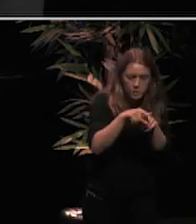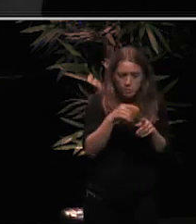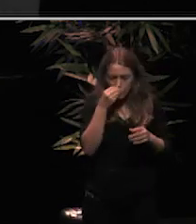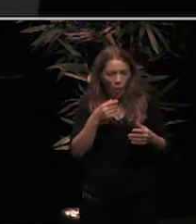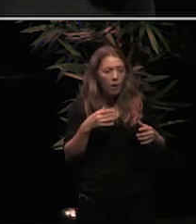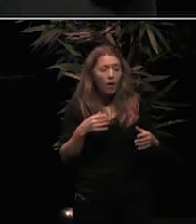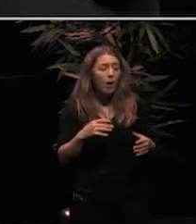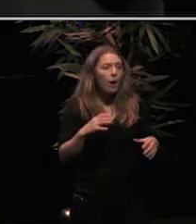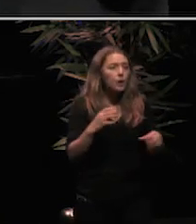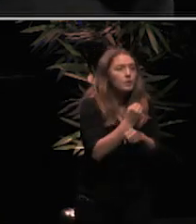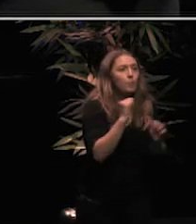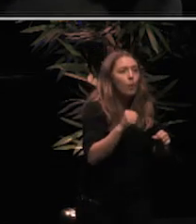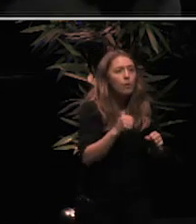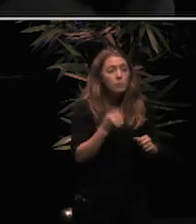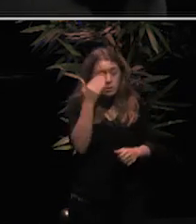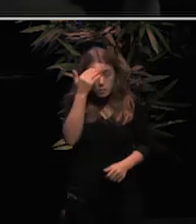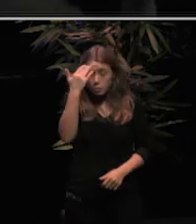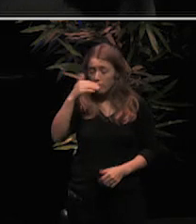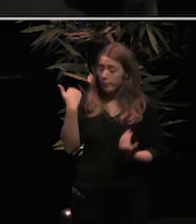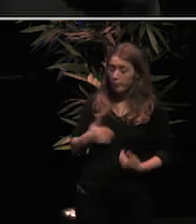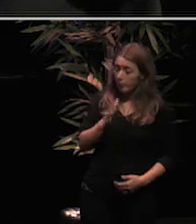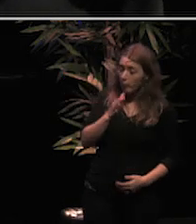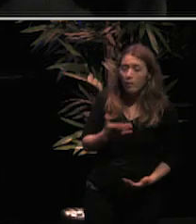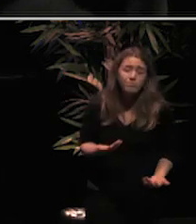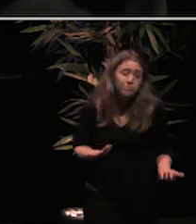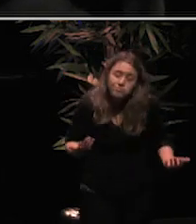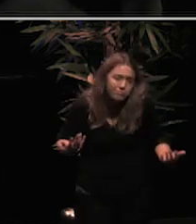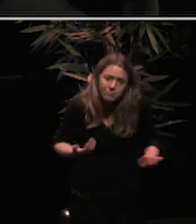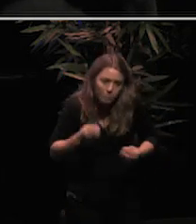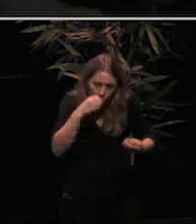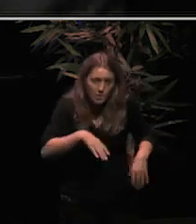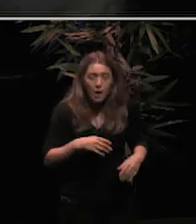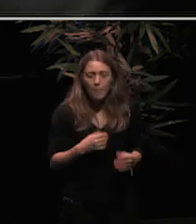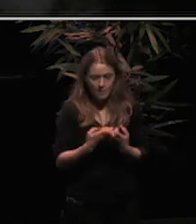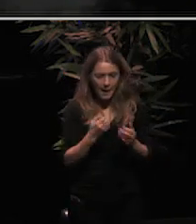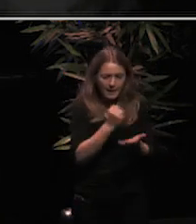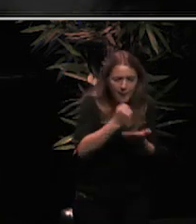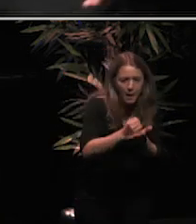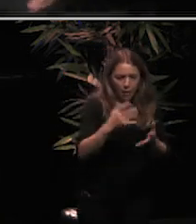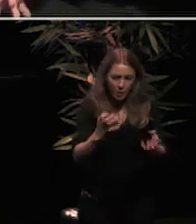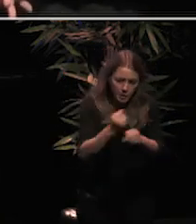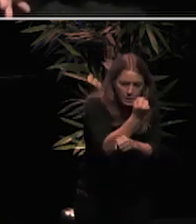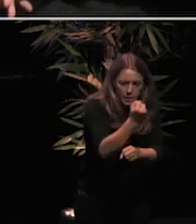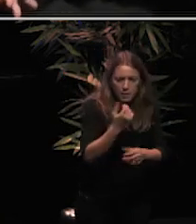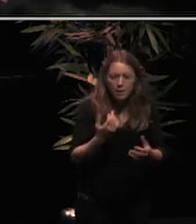je vais vouloir gagner telle course ou réussir tel examen et être complètement déconnecté de la